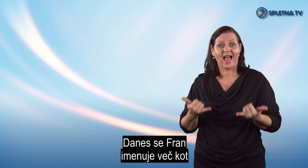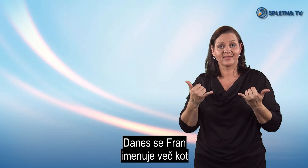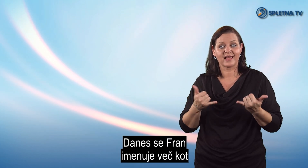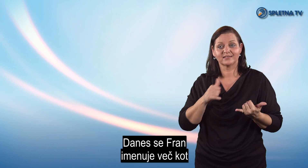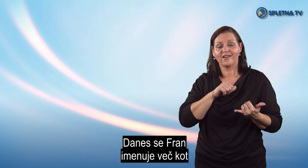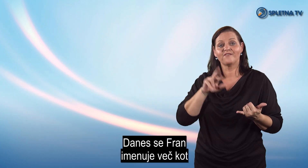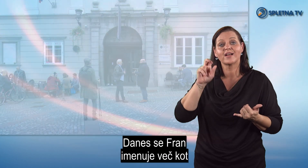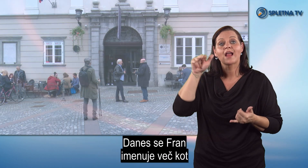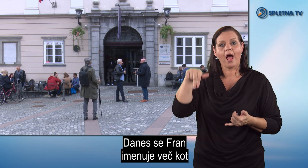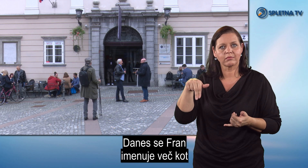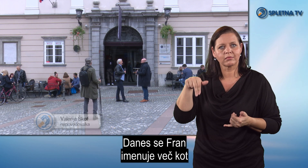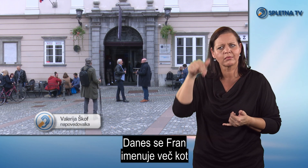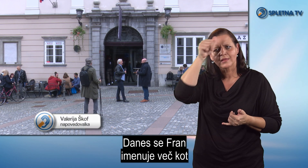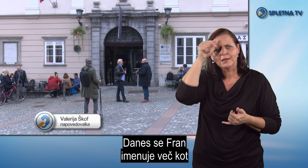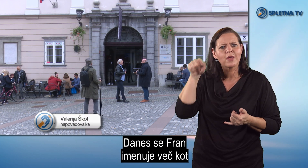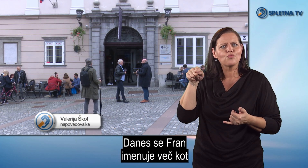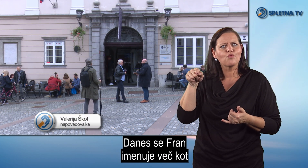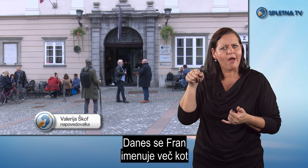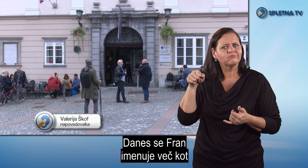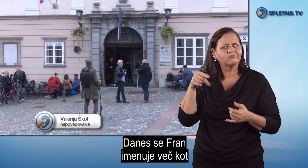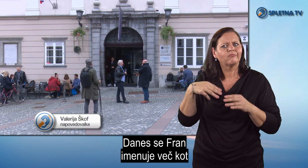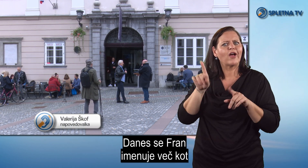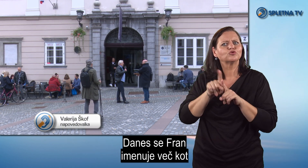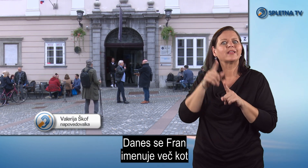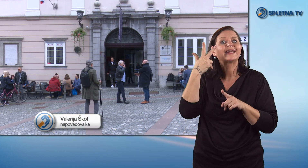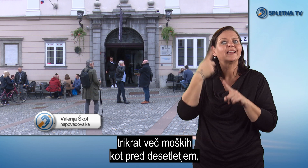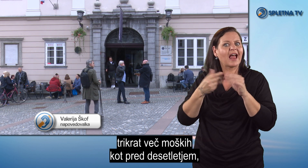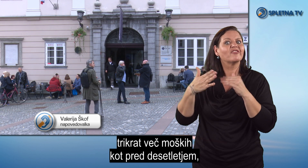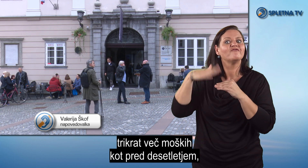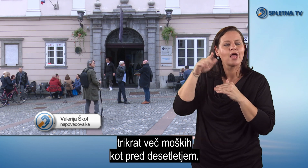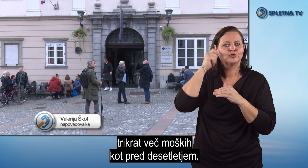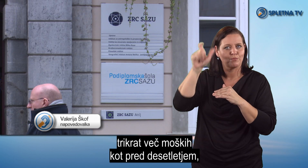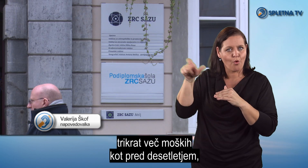Danes se Fran imenuje več kot 3-krat več moških kot pred desetletjem,